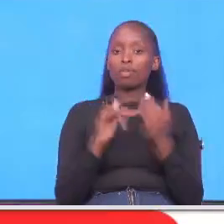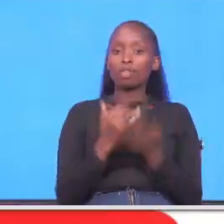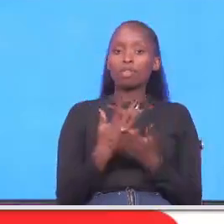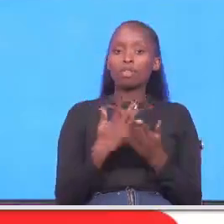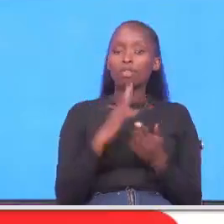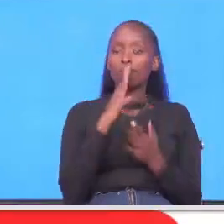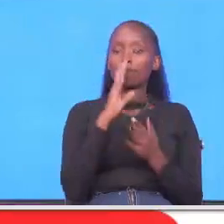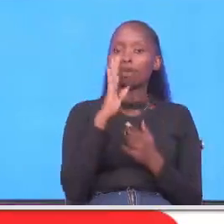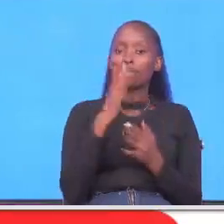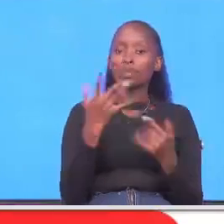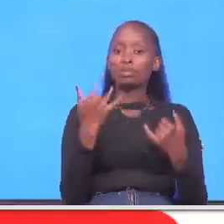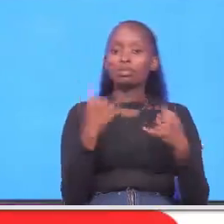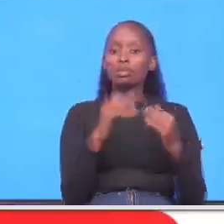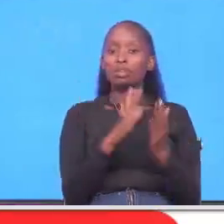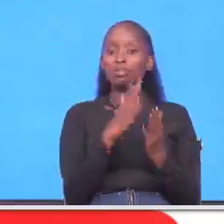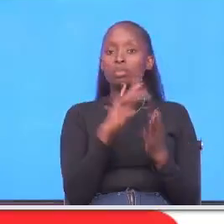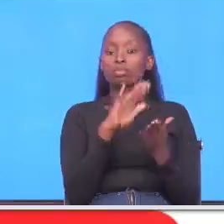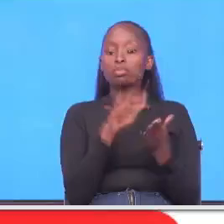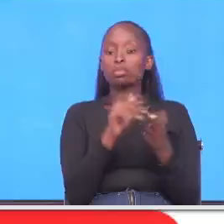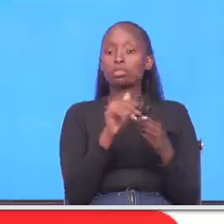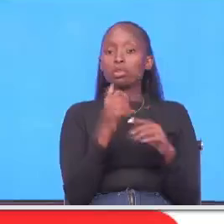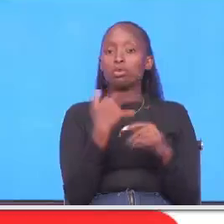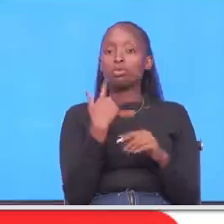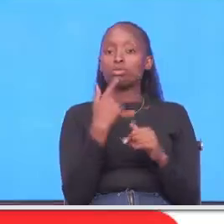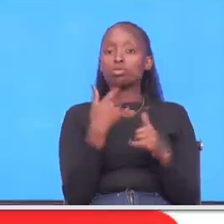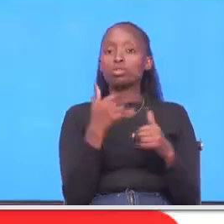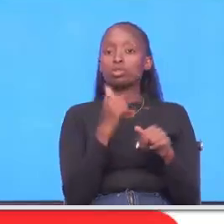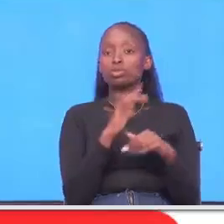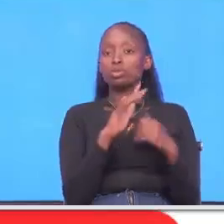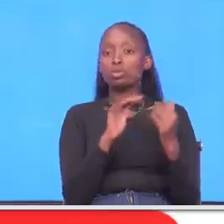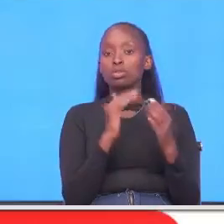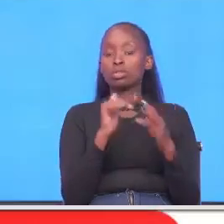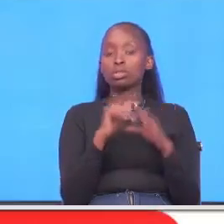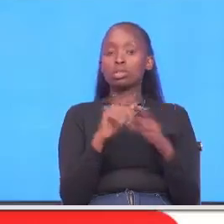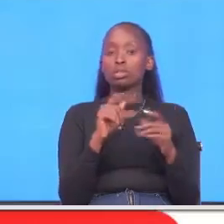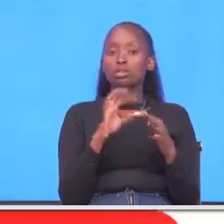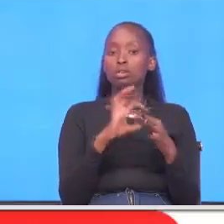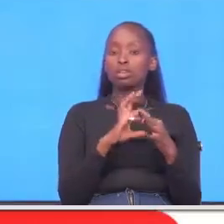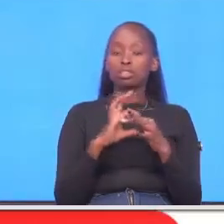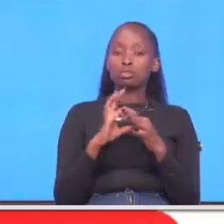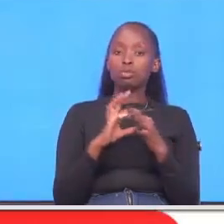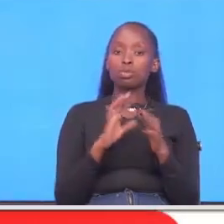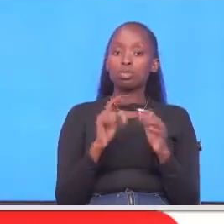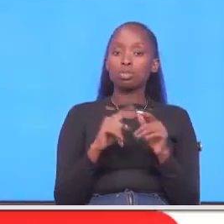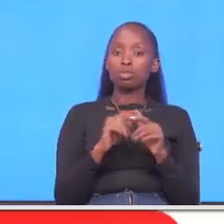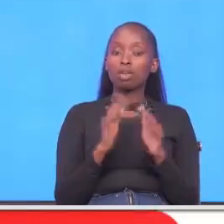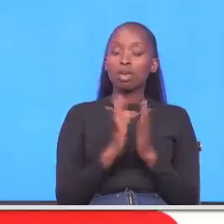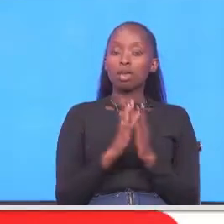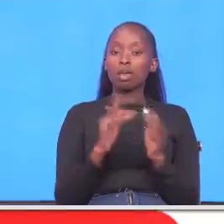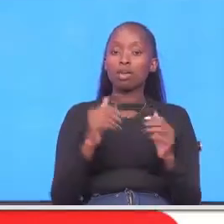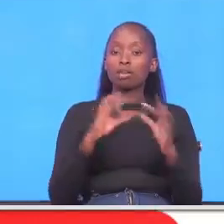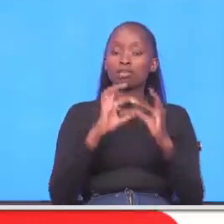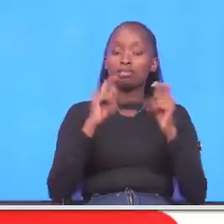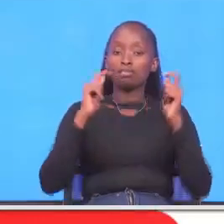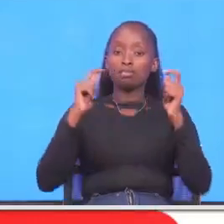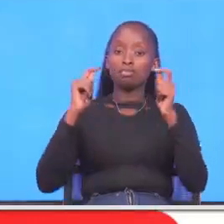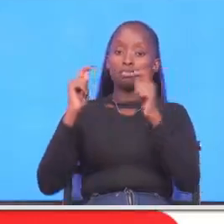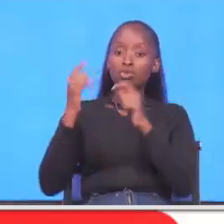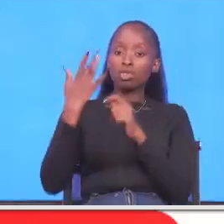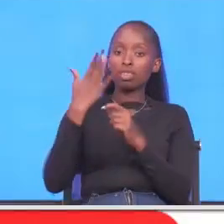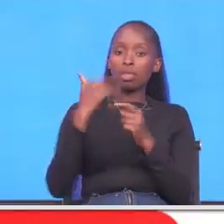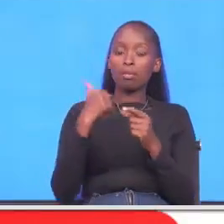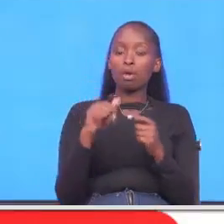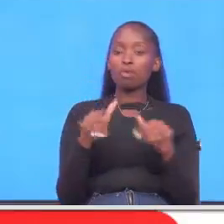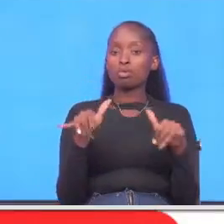wake waliofariki kwenye maandamano? Azimio pia huenda ikajipata kwenye njia panda iwapo watapinga